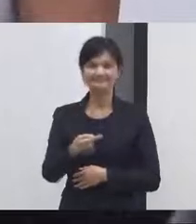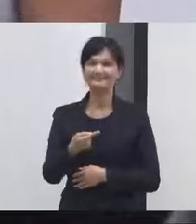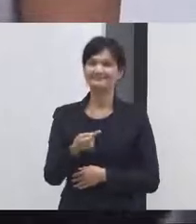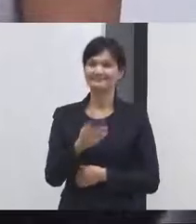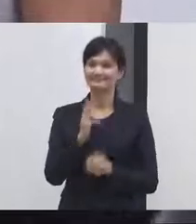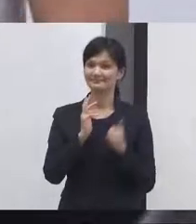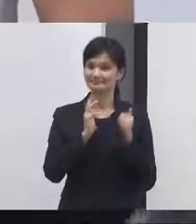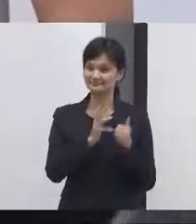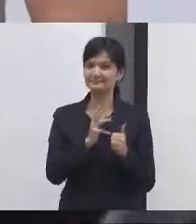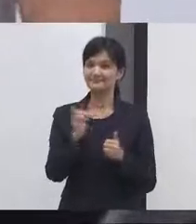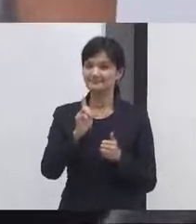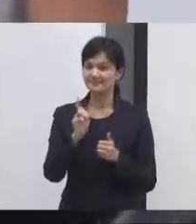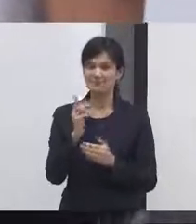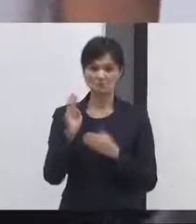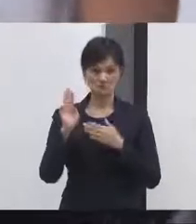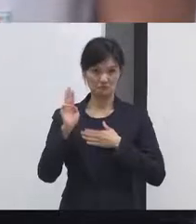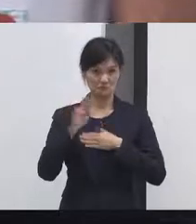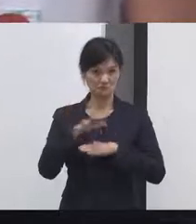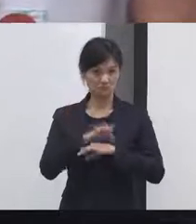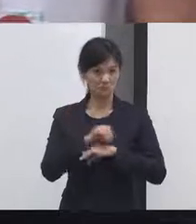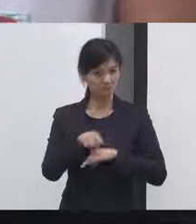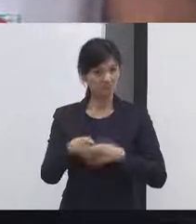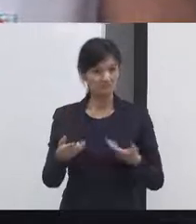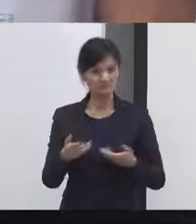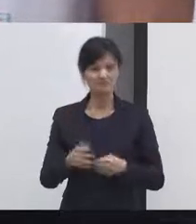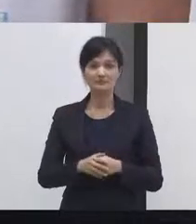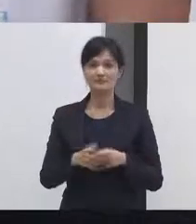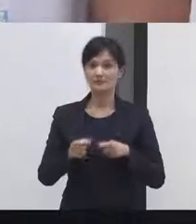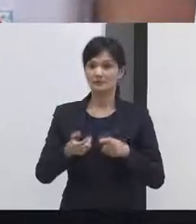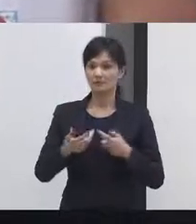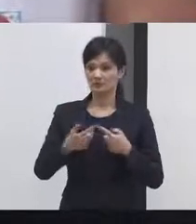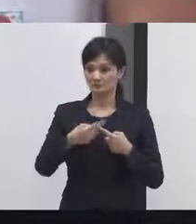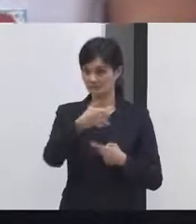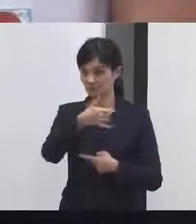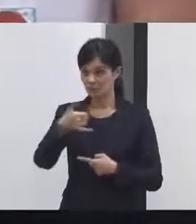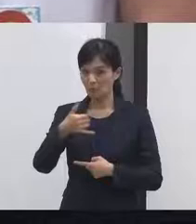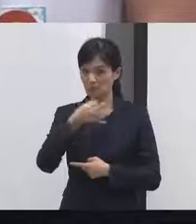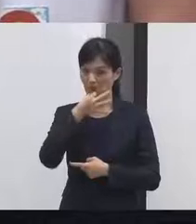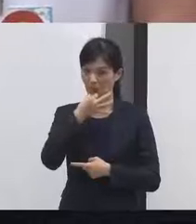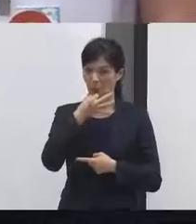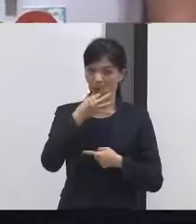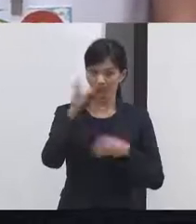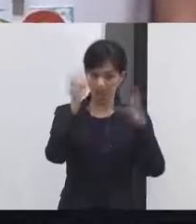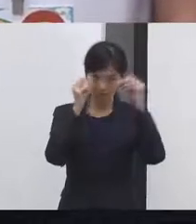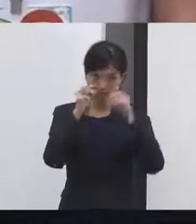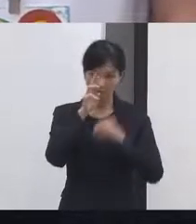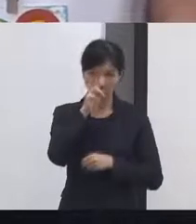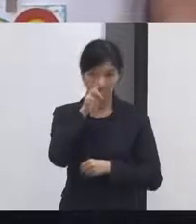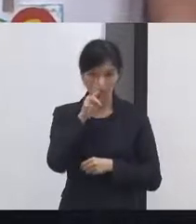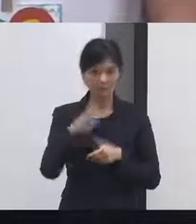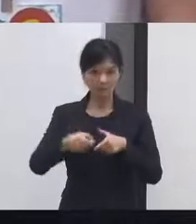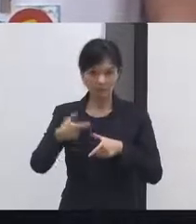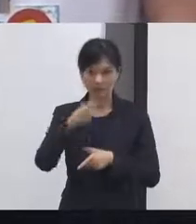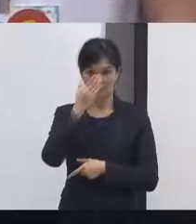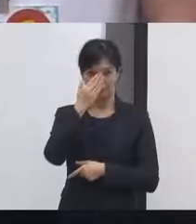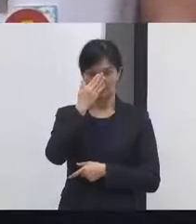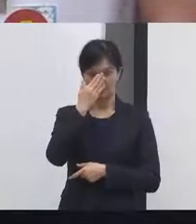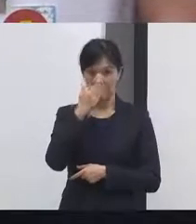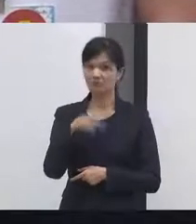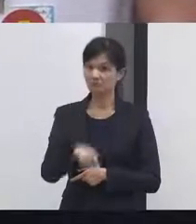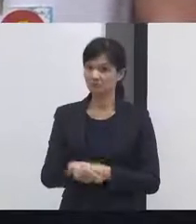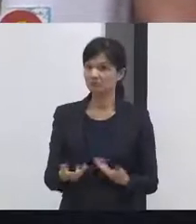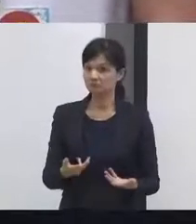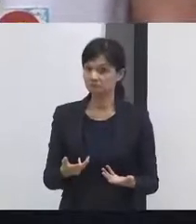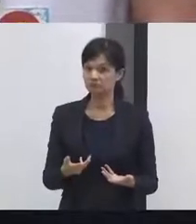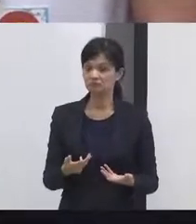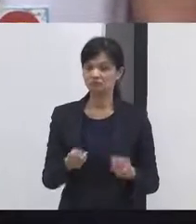支持度跟这个问题一样高哦。公务人员怕资料错误而不敢释放，是否有可能也是我们这我们应该指民众